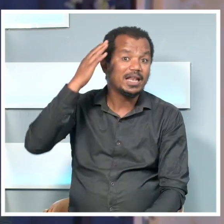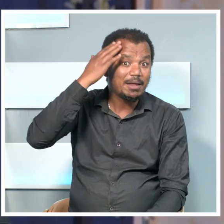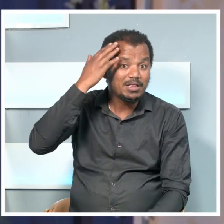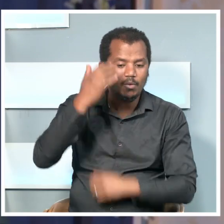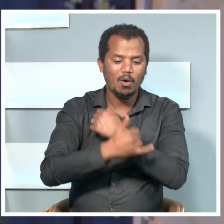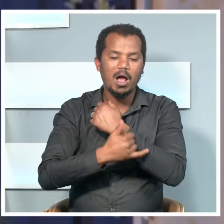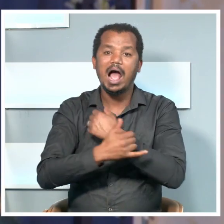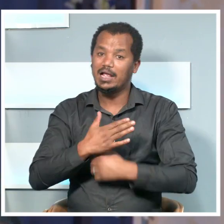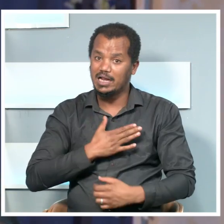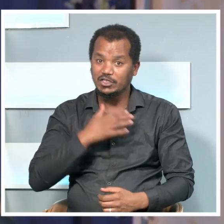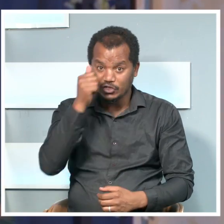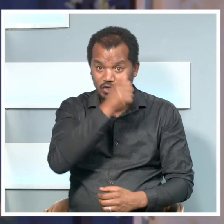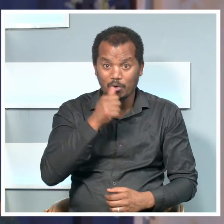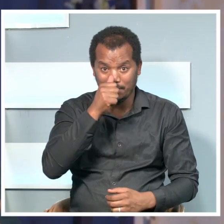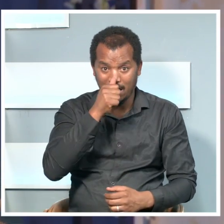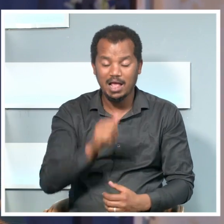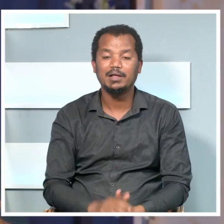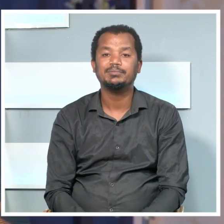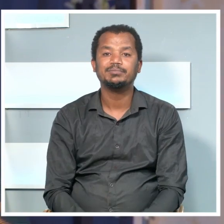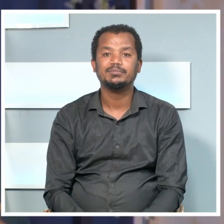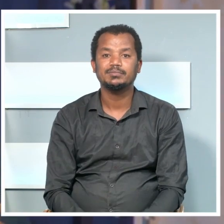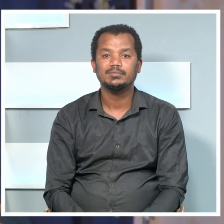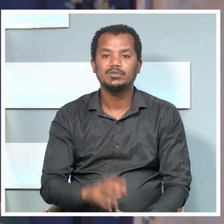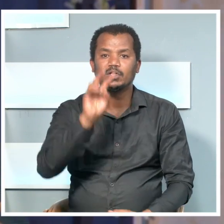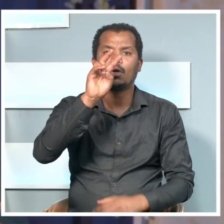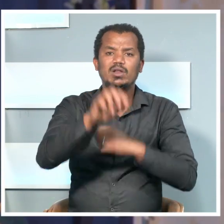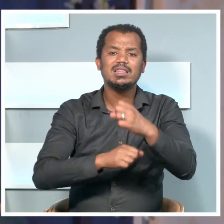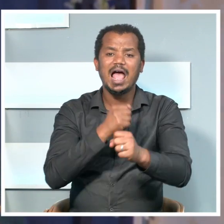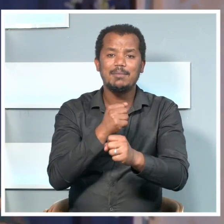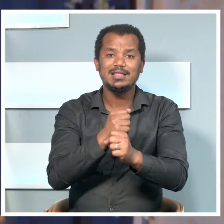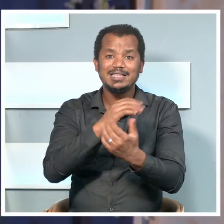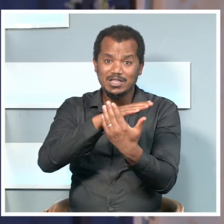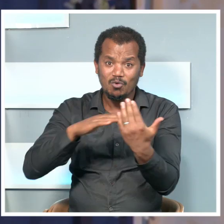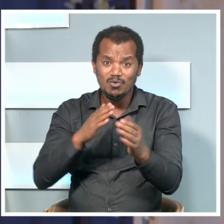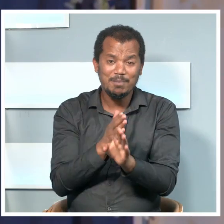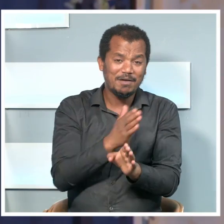እንደሚታወቀው ሀገራችን ኢትዮጵያ ከሁለት ዓመት ተኩል በፊት